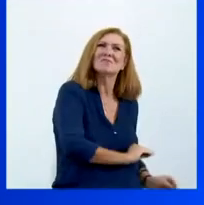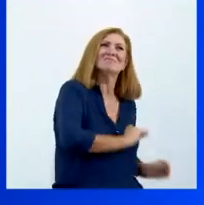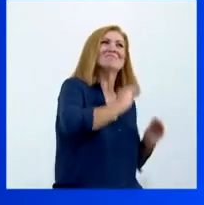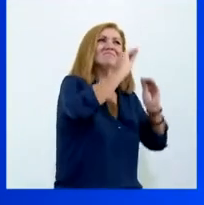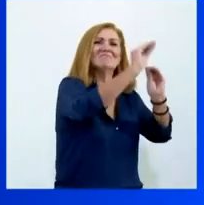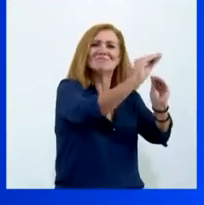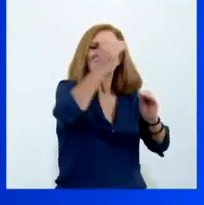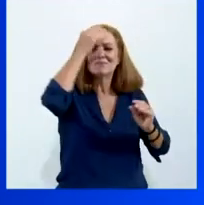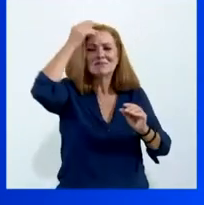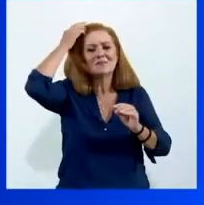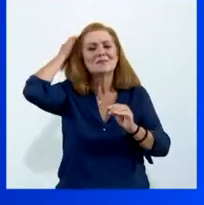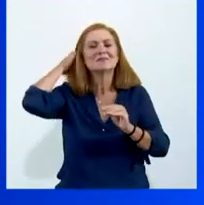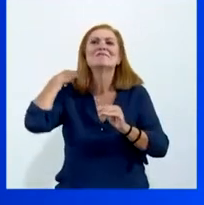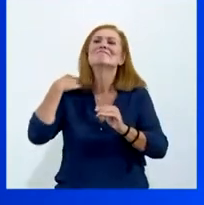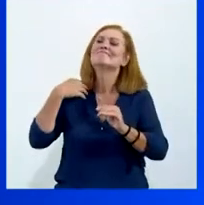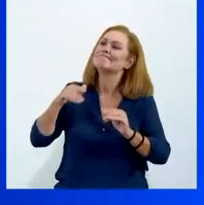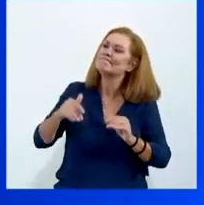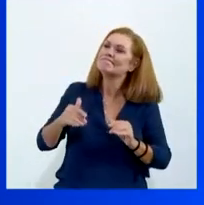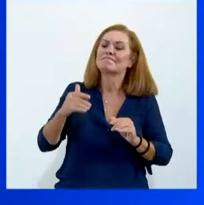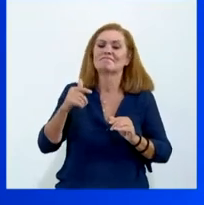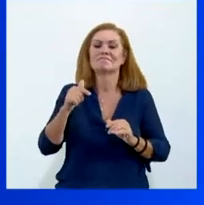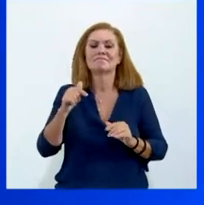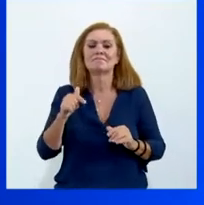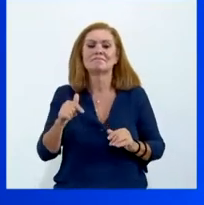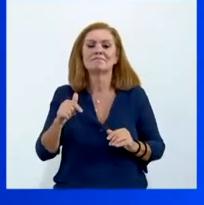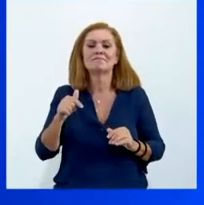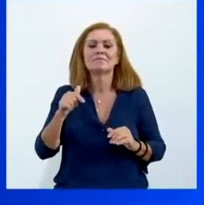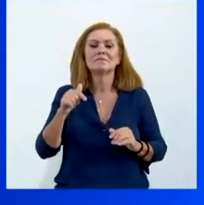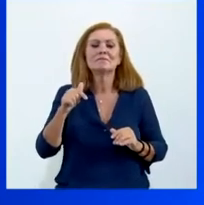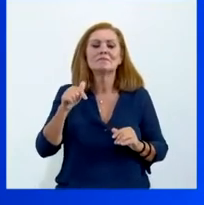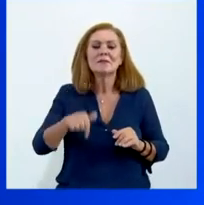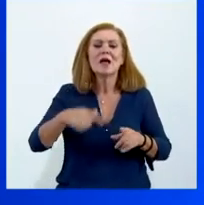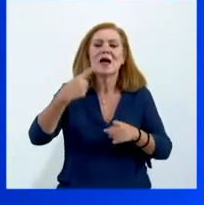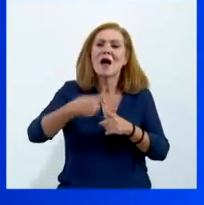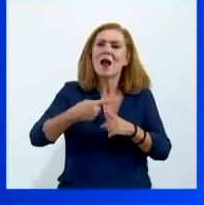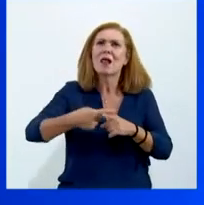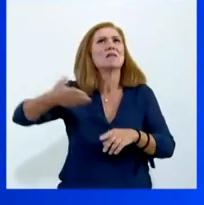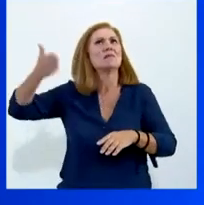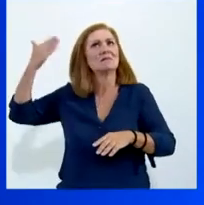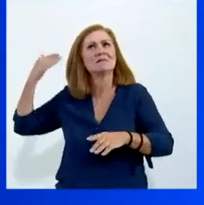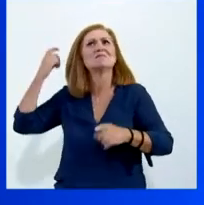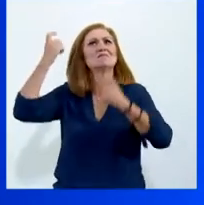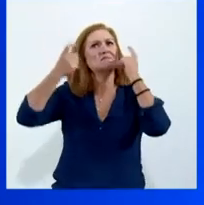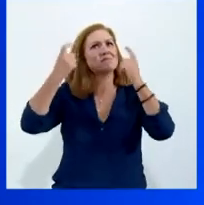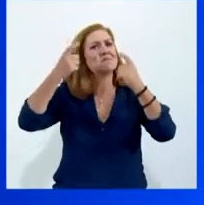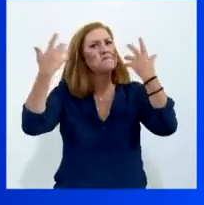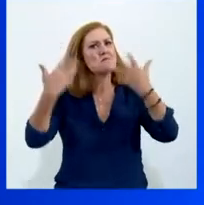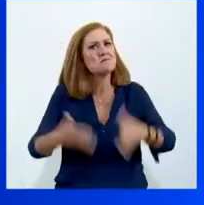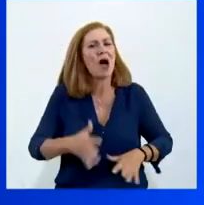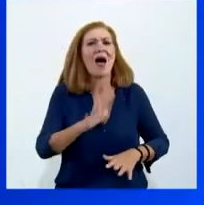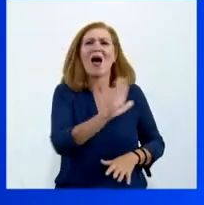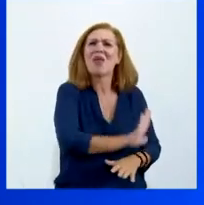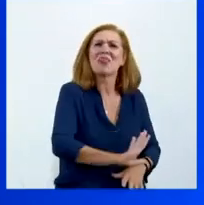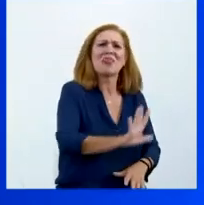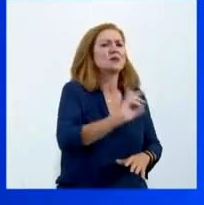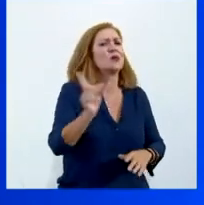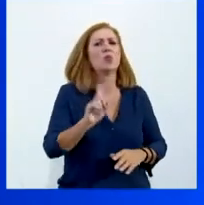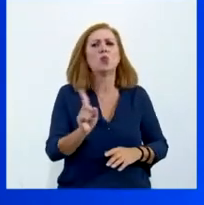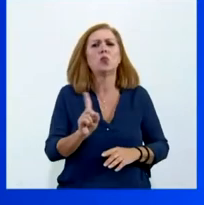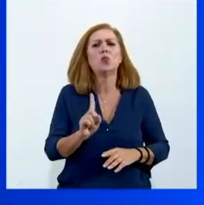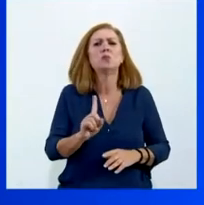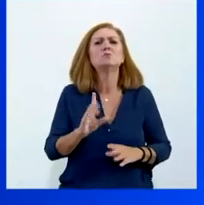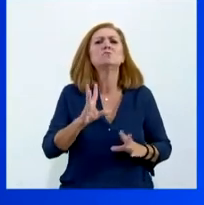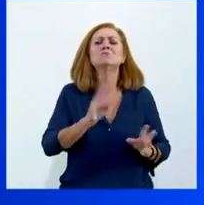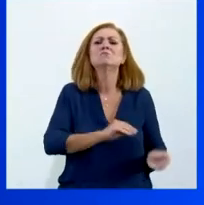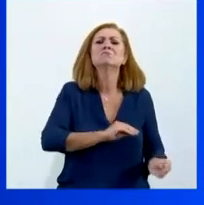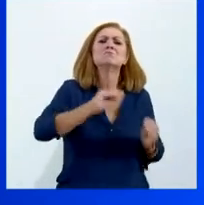είναι ένα ζήτημα το οποίο έχει απασχολήσει την πατρίδα μας και στο παρελθόν, όχι στη Θεσσαλία. Είχαμε, ας πούμε, ζητήματα